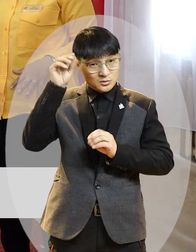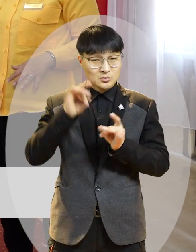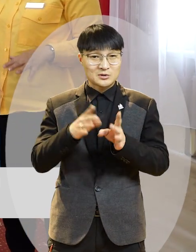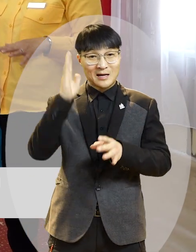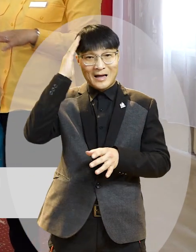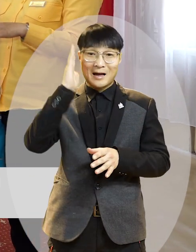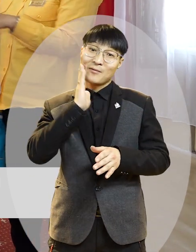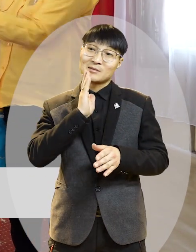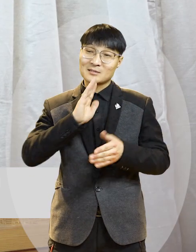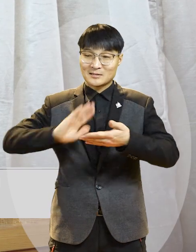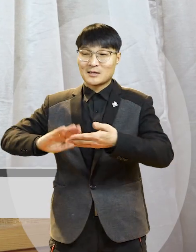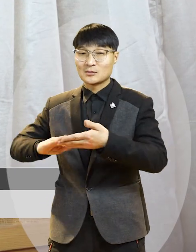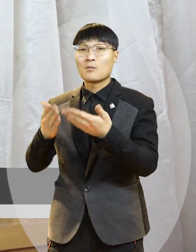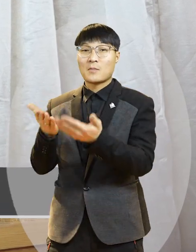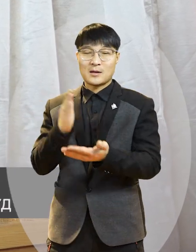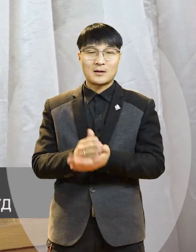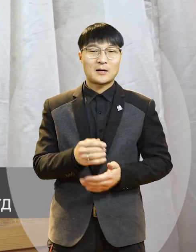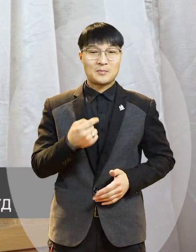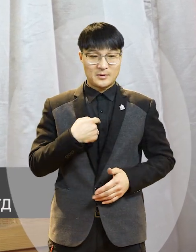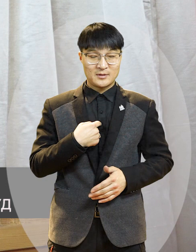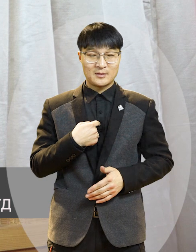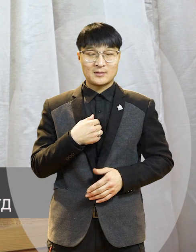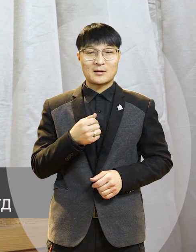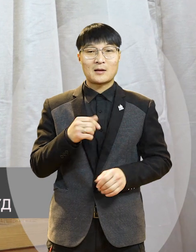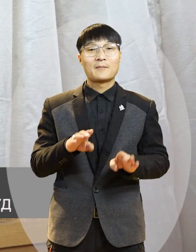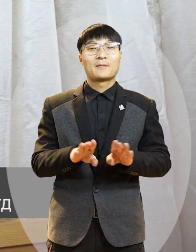хамгаалагч нартан үзүүлсэн юм а. Би бас